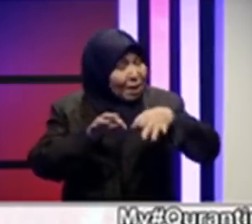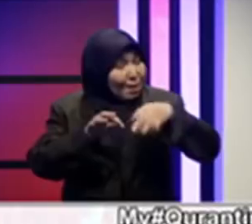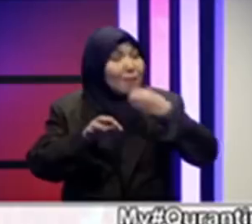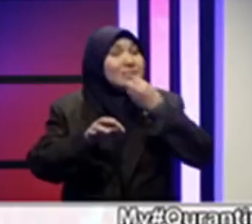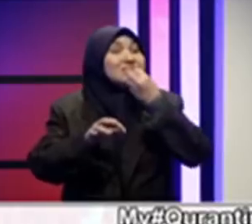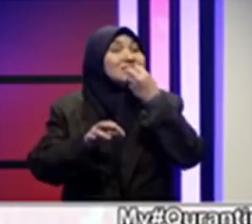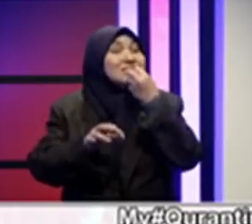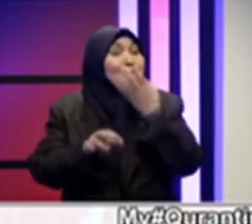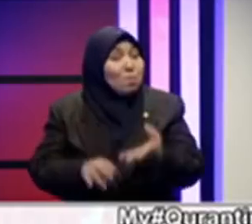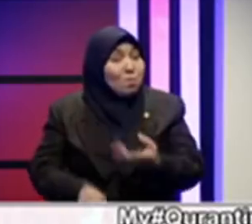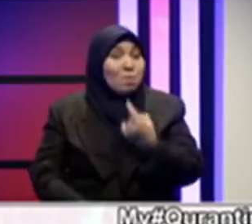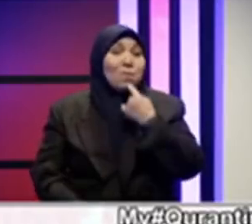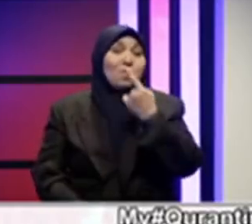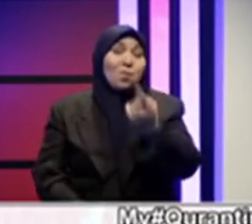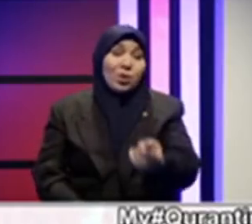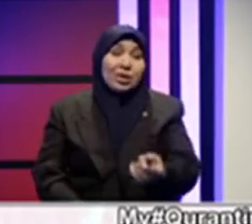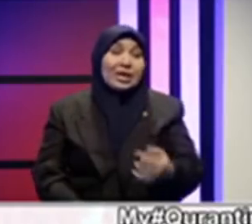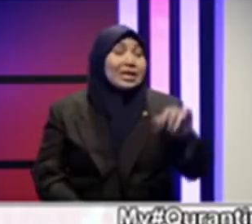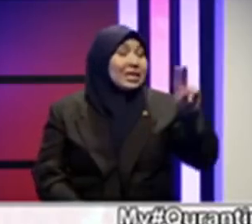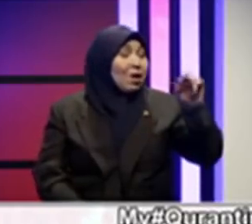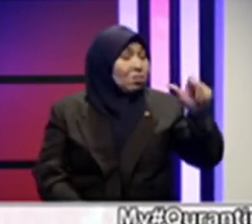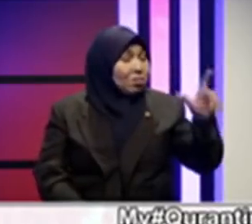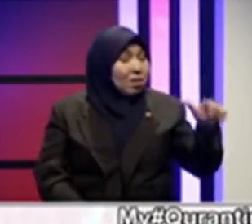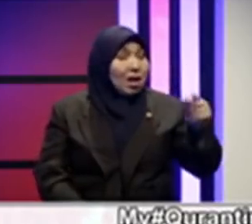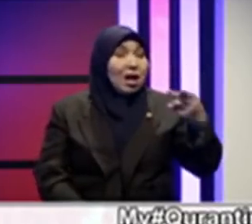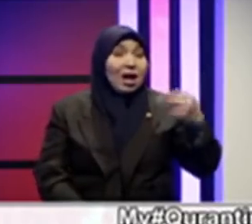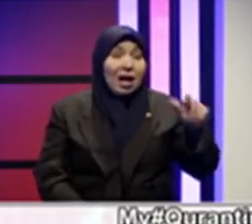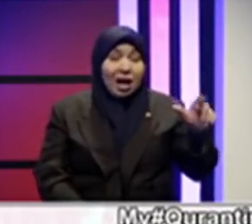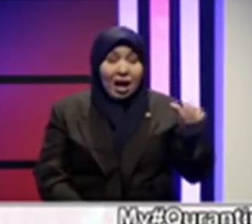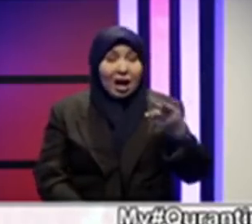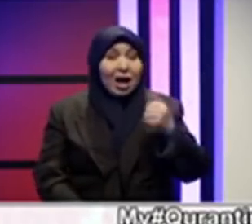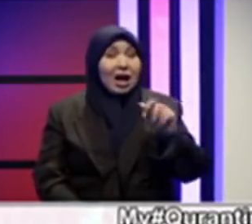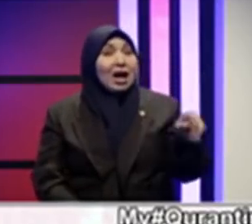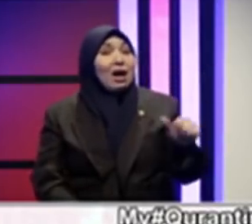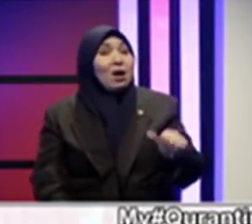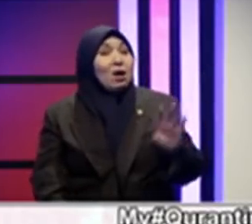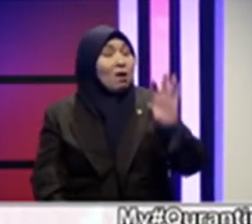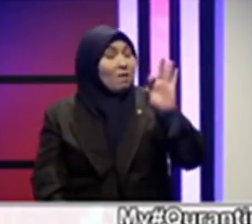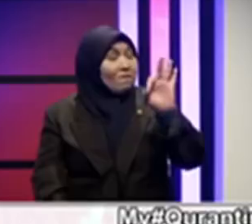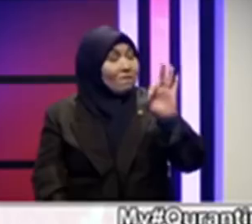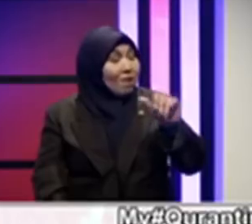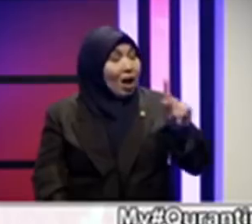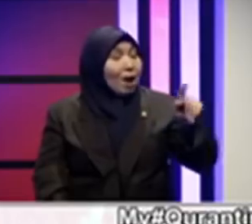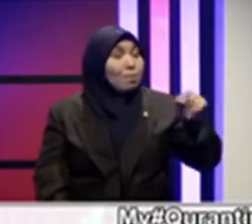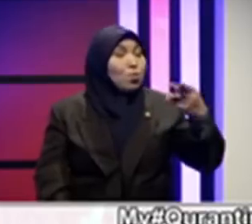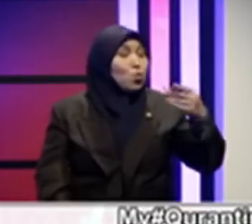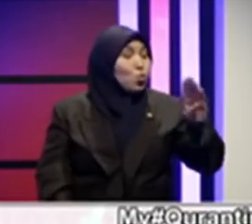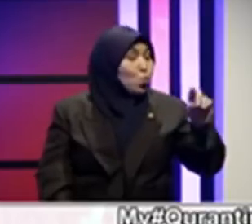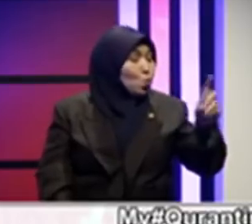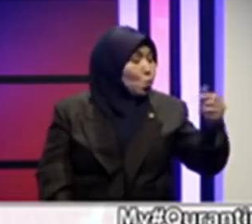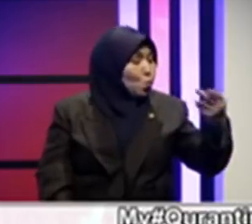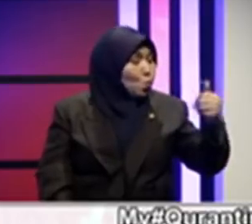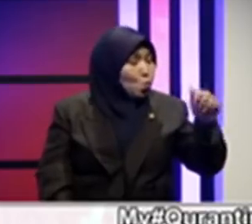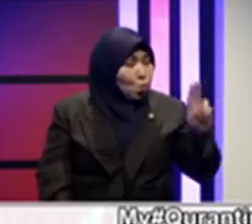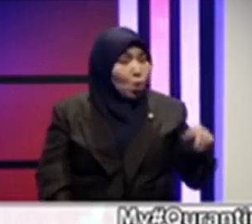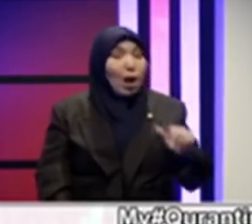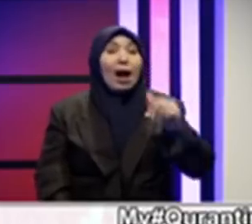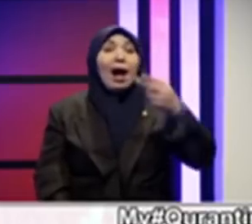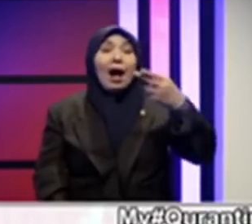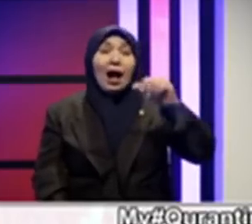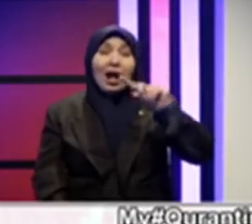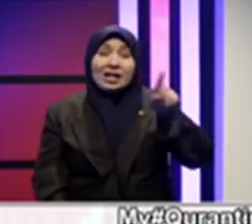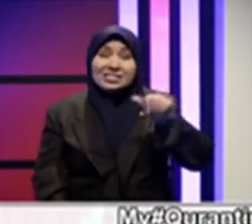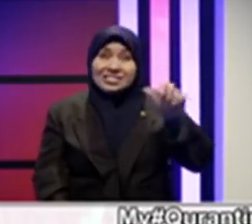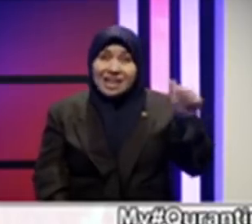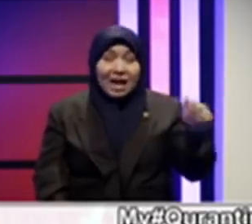innallaha, kemudian huwa yang kedua, yang ketiga fa'buduhu, yang keempat hadza sirat. Ada